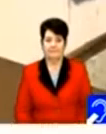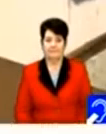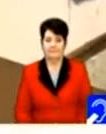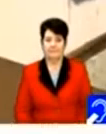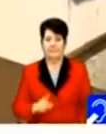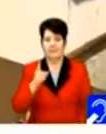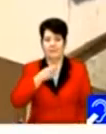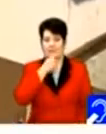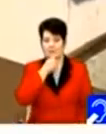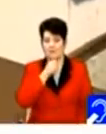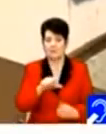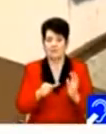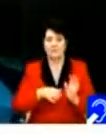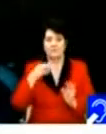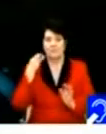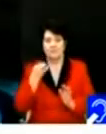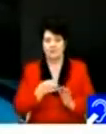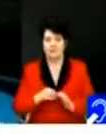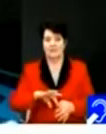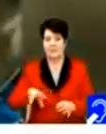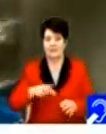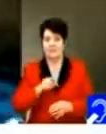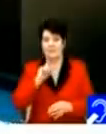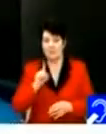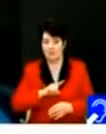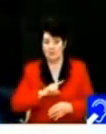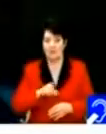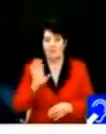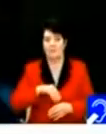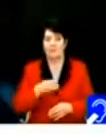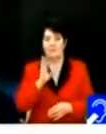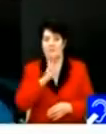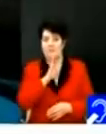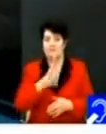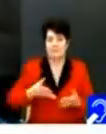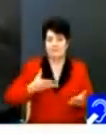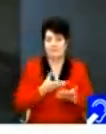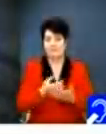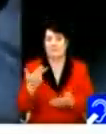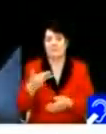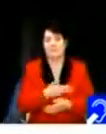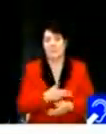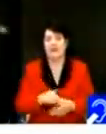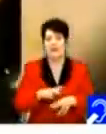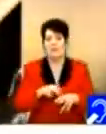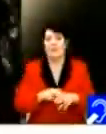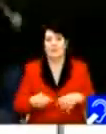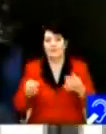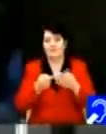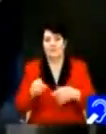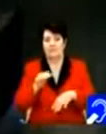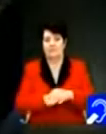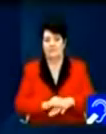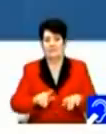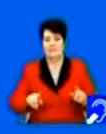Un adolescent de 16 ani și-a răpit sora și apoi a cerut recompensă de la propria mamă. Polițiștii l-au identificat și reținut pe